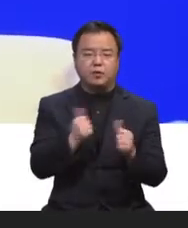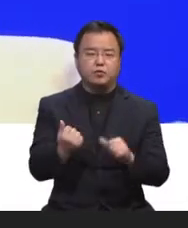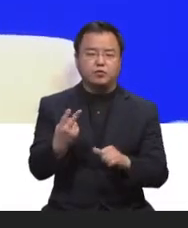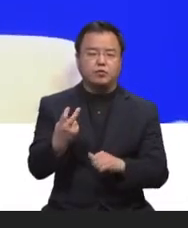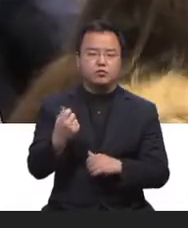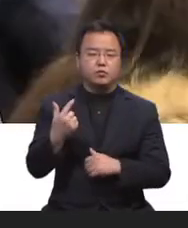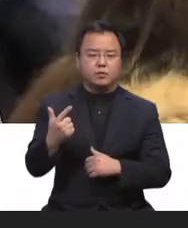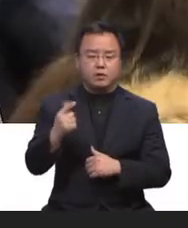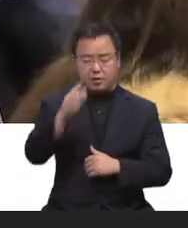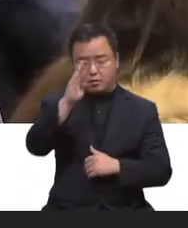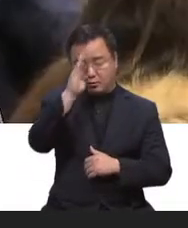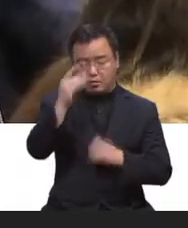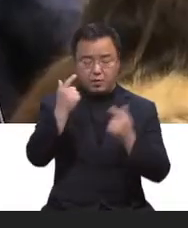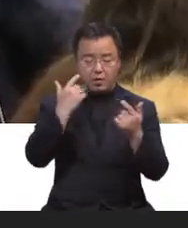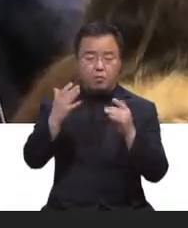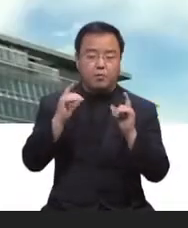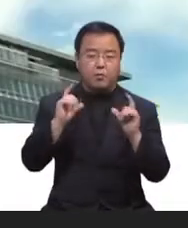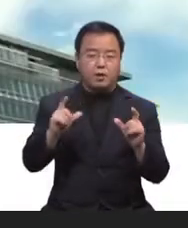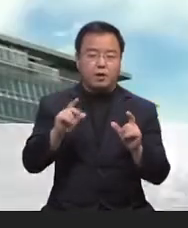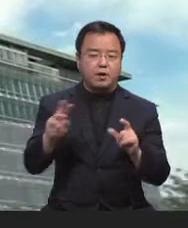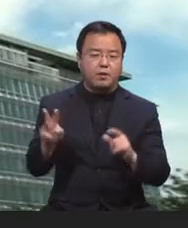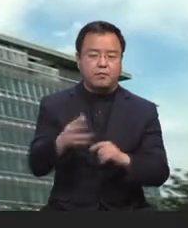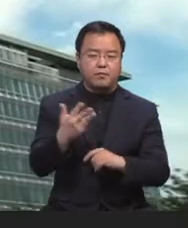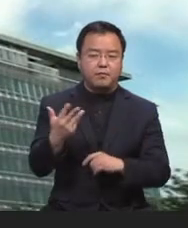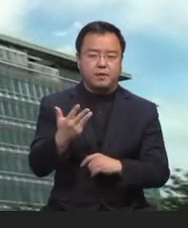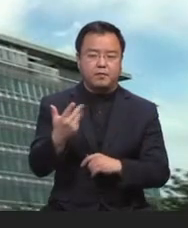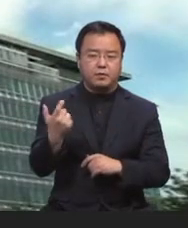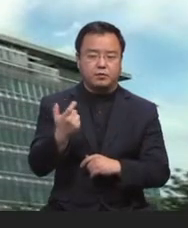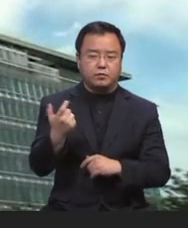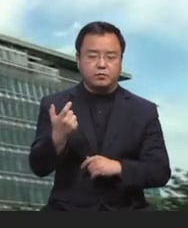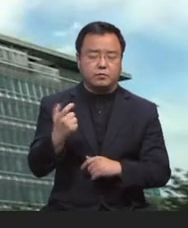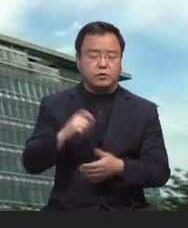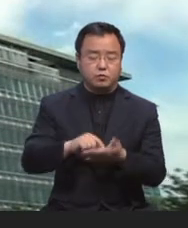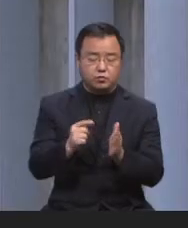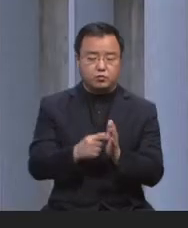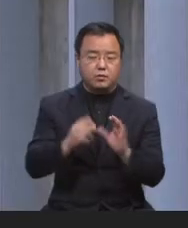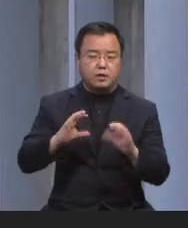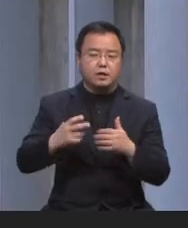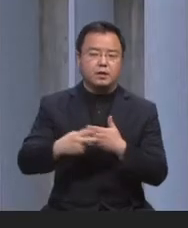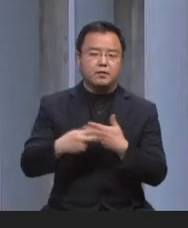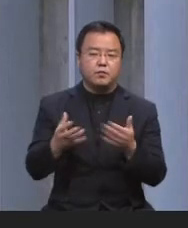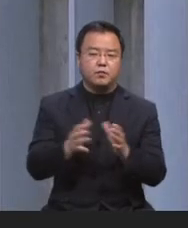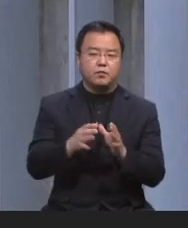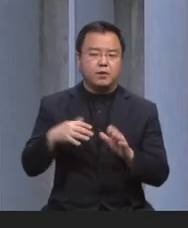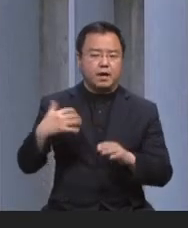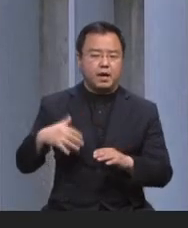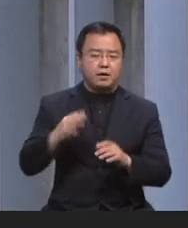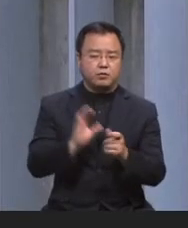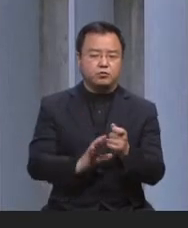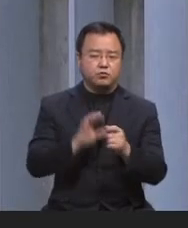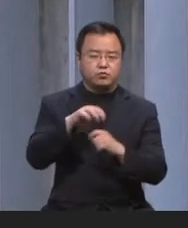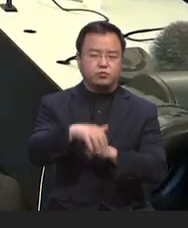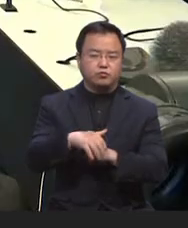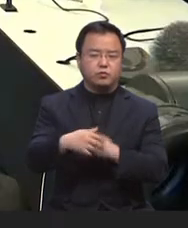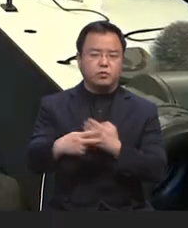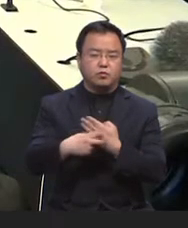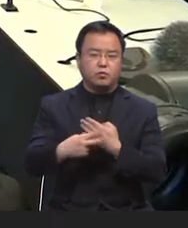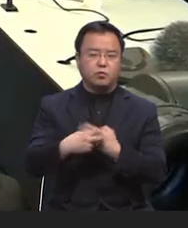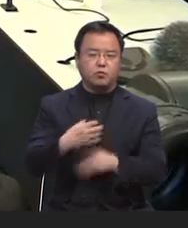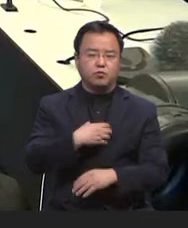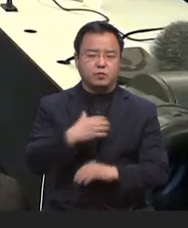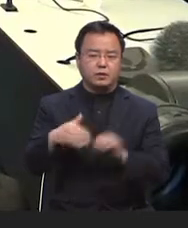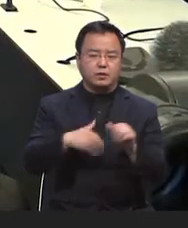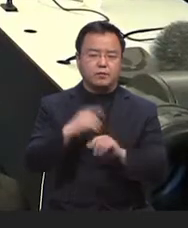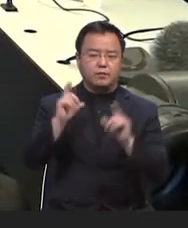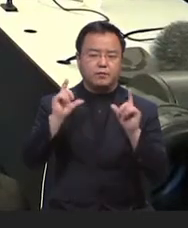800 60 명이 넘습니다 세계보건기구 who 는 아직 국제 공중보건 위기 상황이라고 발표 하긴